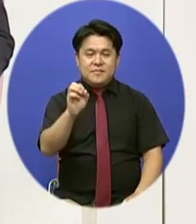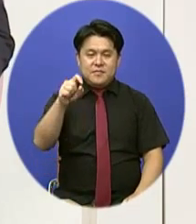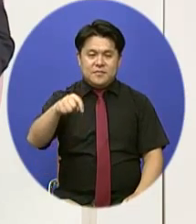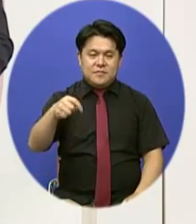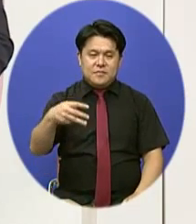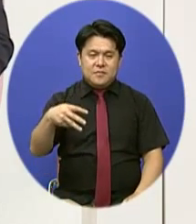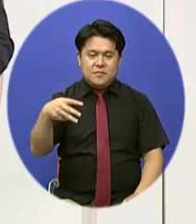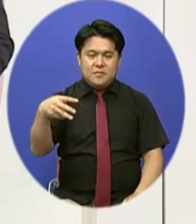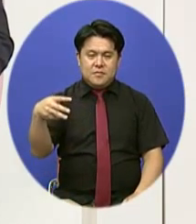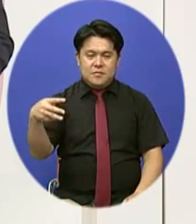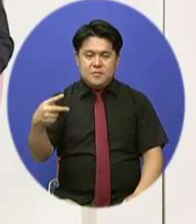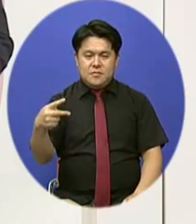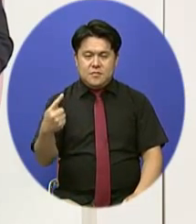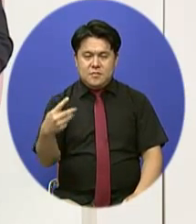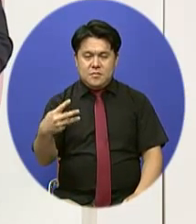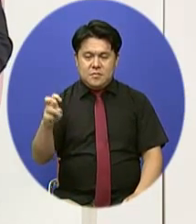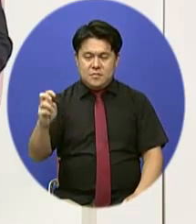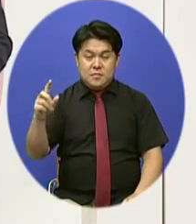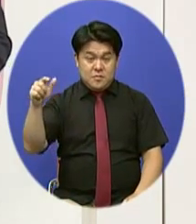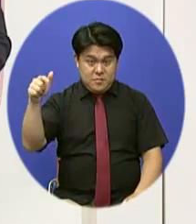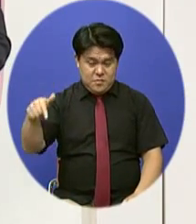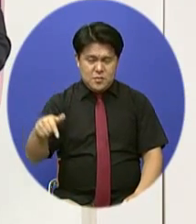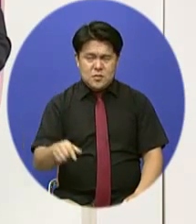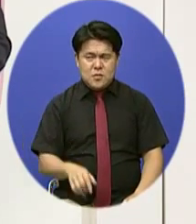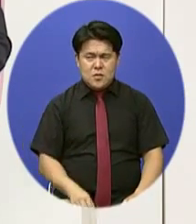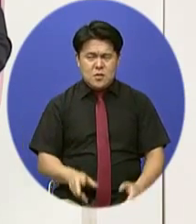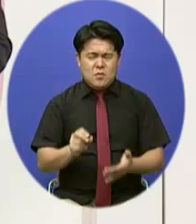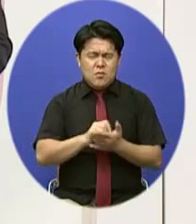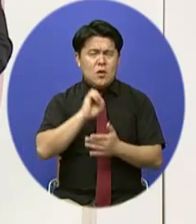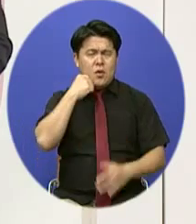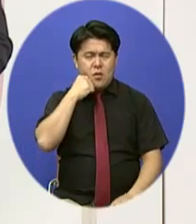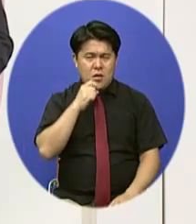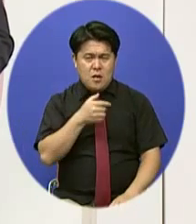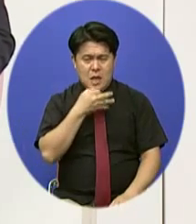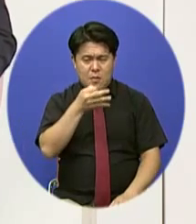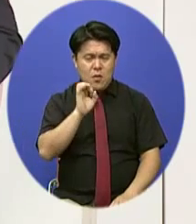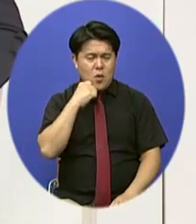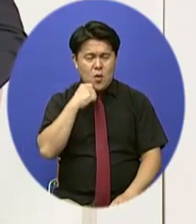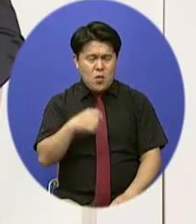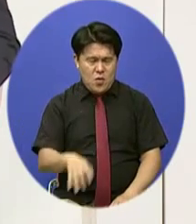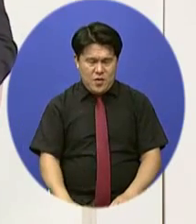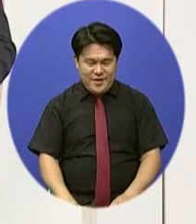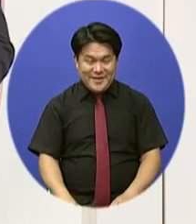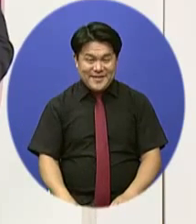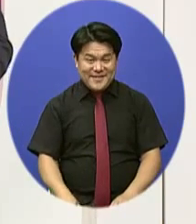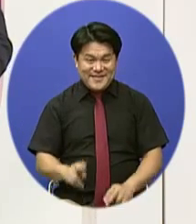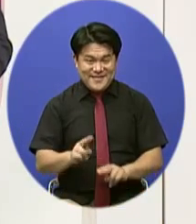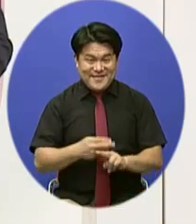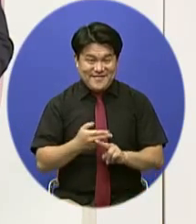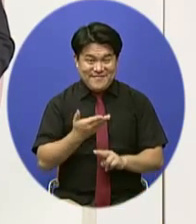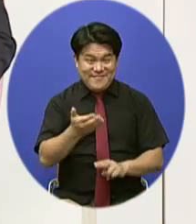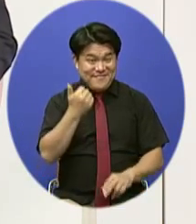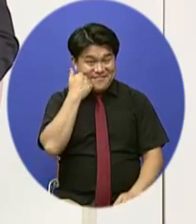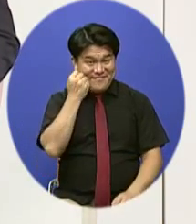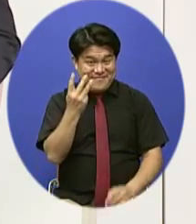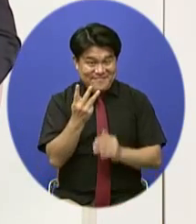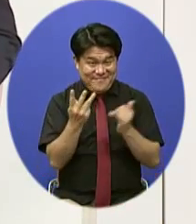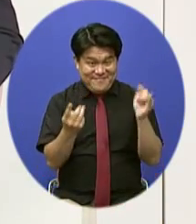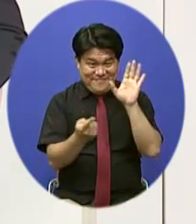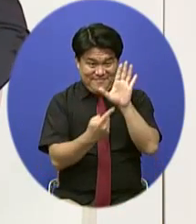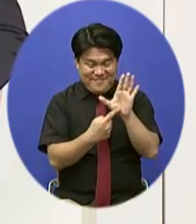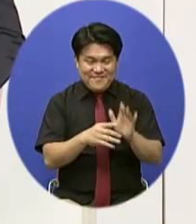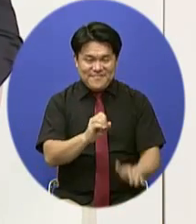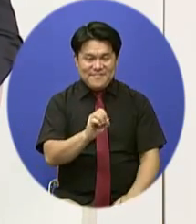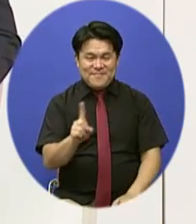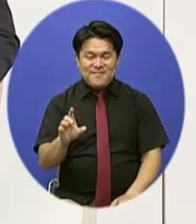3번입니다. 을돌목이었습니다. 너무 어려웠어요. 네. 발음이. 네, 자. 자, 선물. 네, 세 분